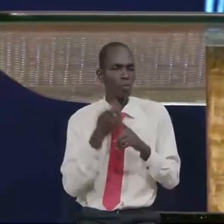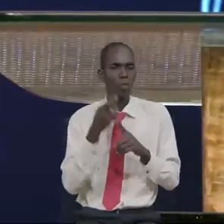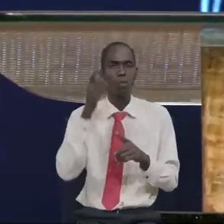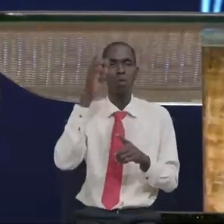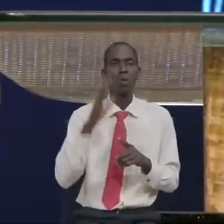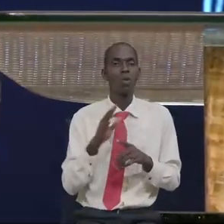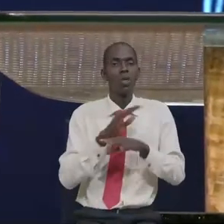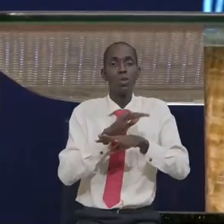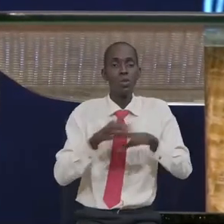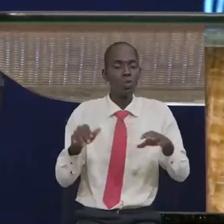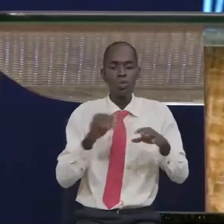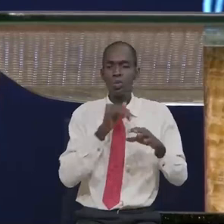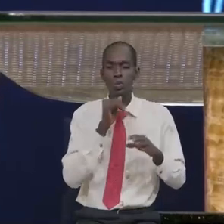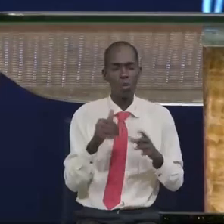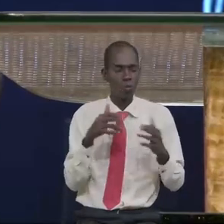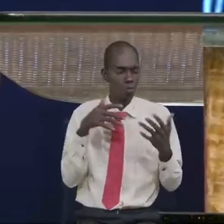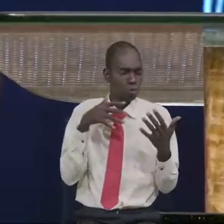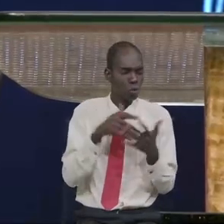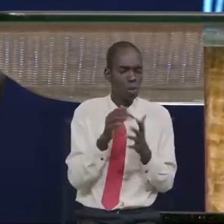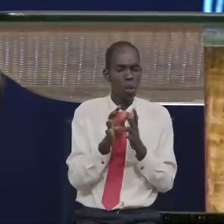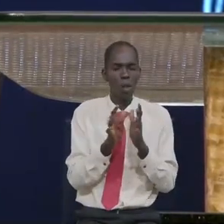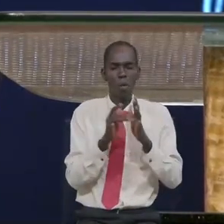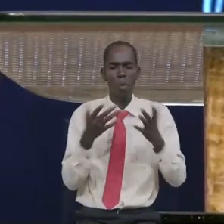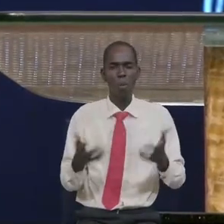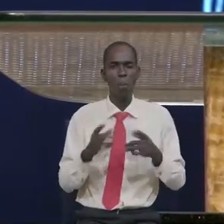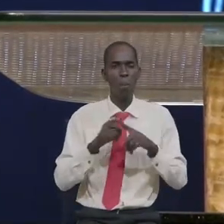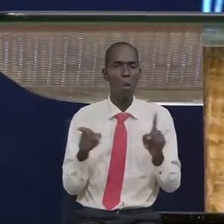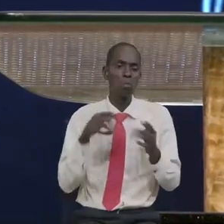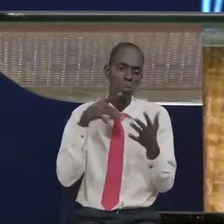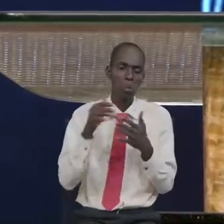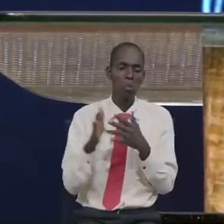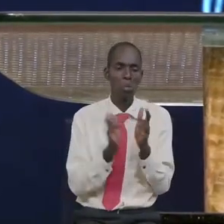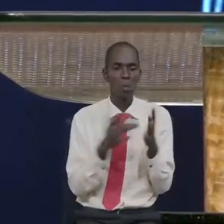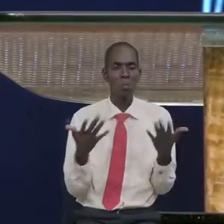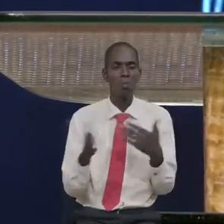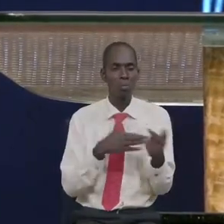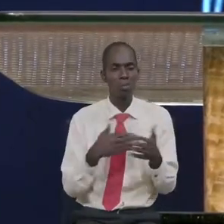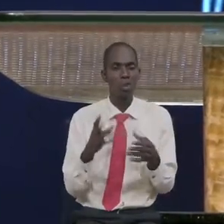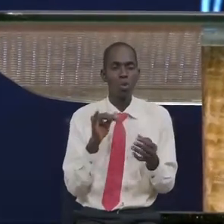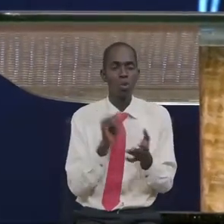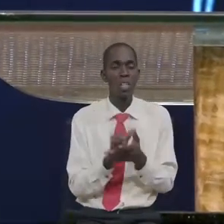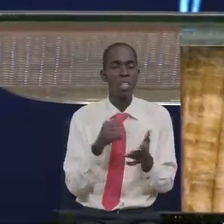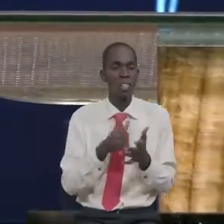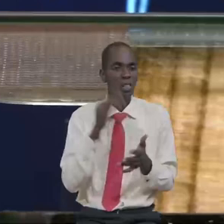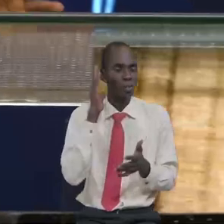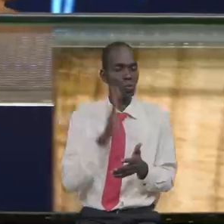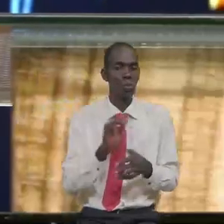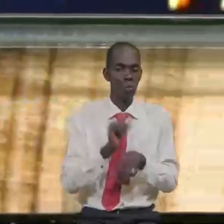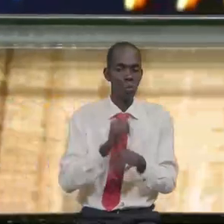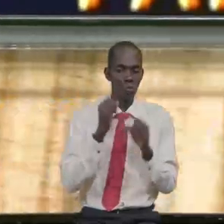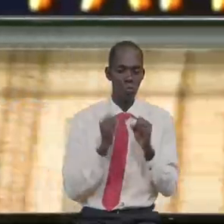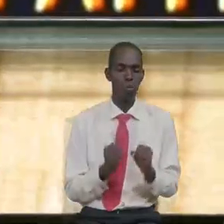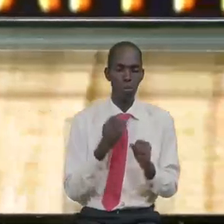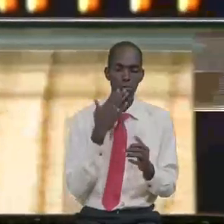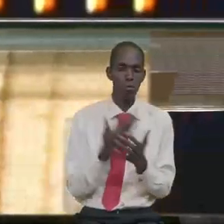Alors, n'étudiez pas la Bible seulement pour aller prêcher, mais étudiez la Bible que cela soit applicable à votre vie.